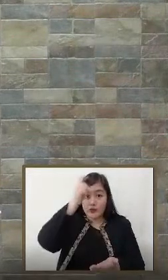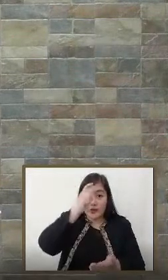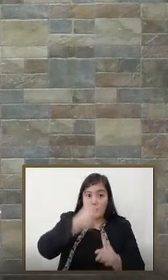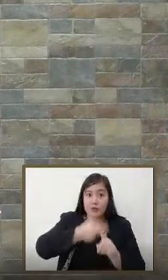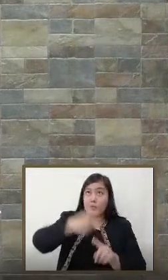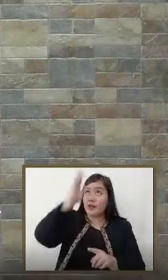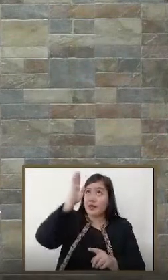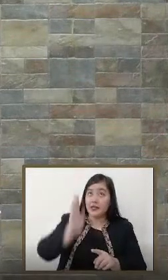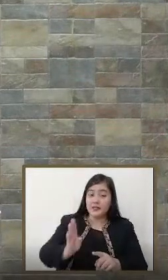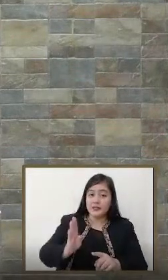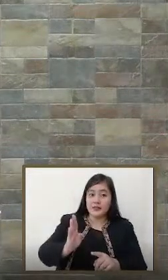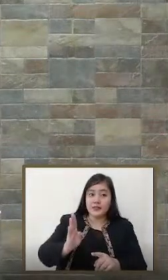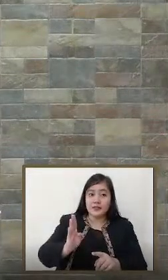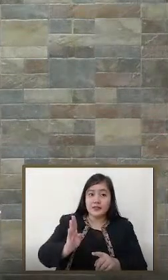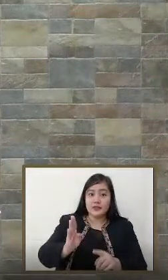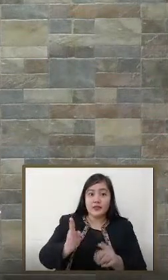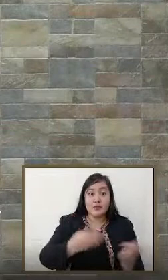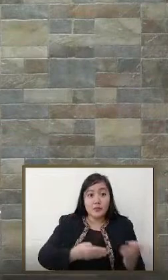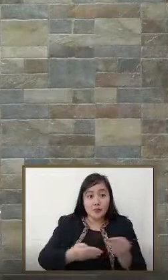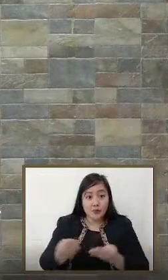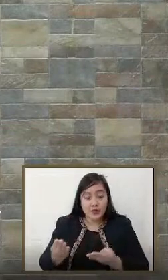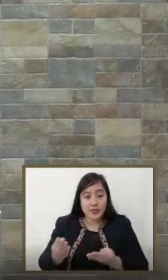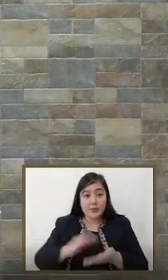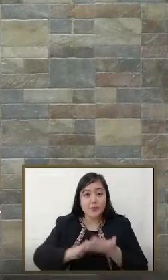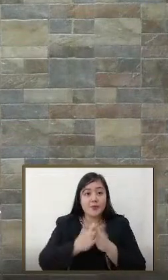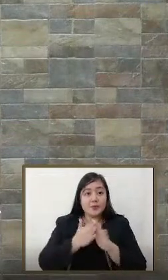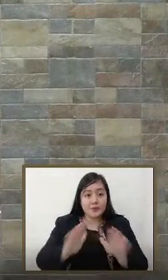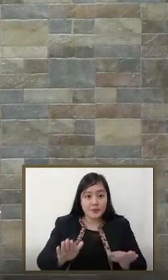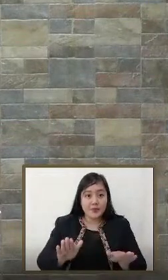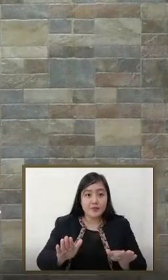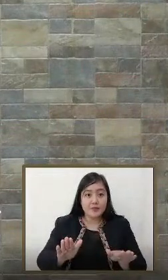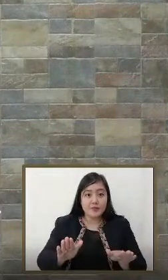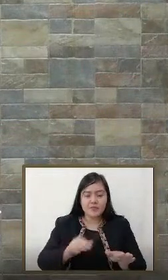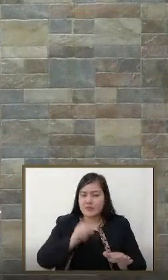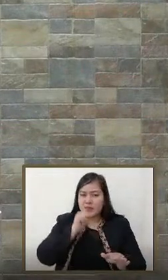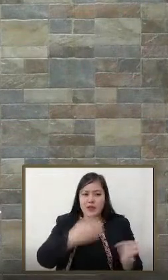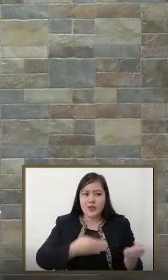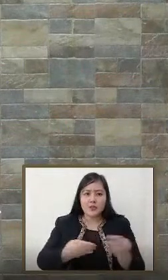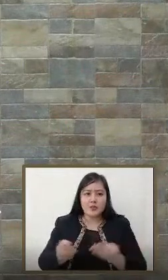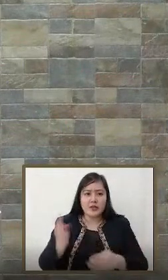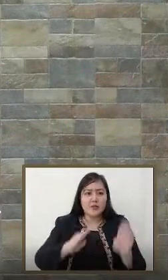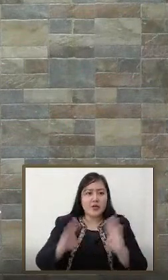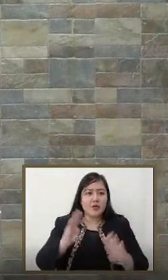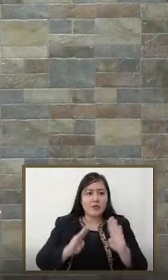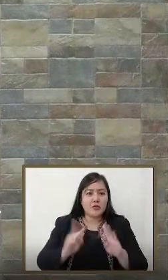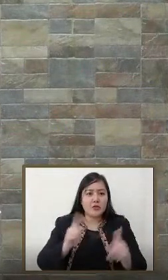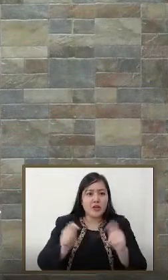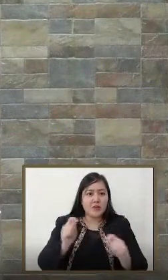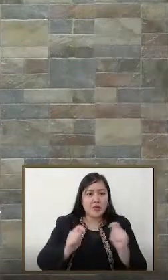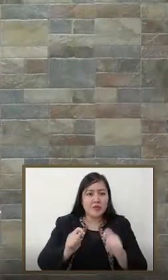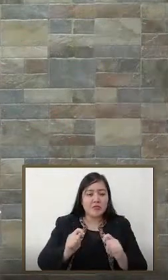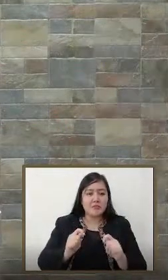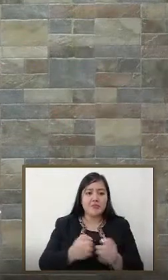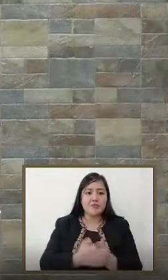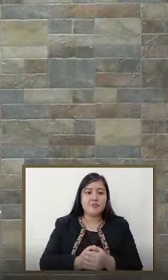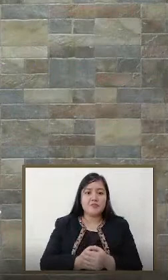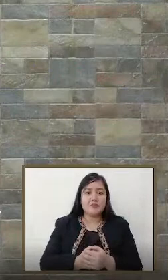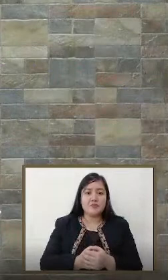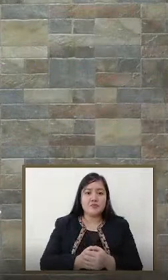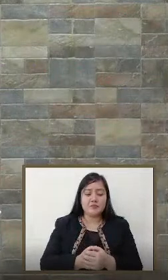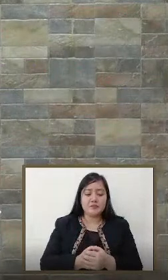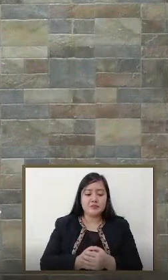You see? Nagdadala ng peace. Hindi nagdadala ng gulo. Now, do you understand sometimes when we